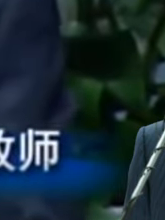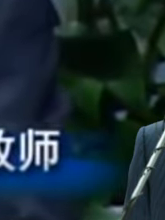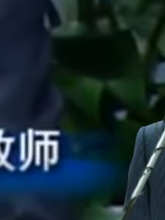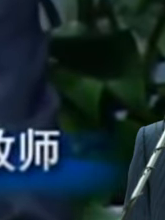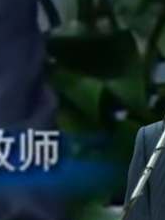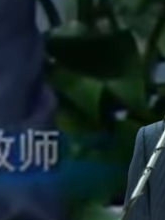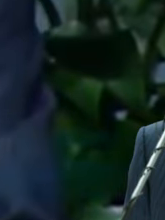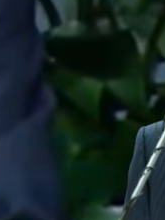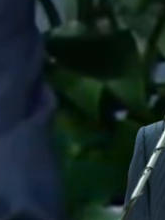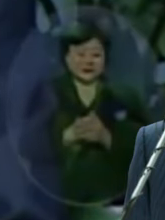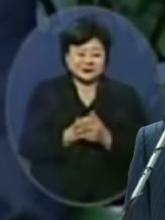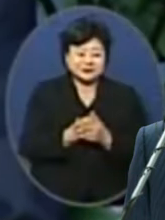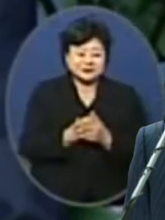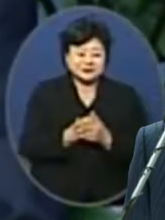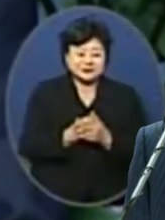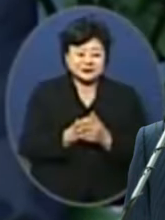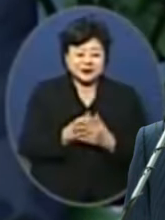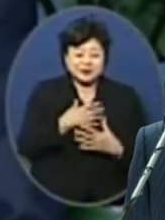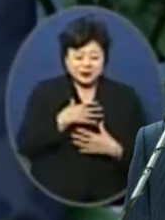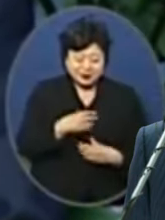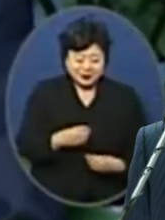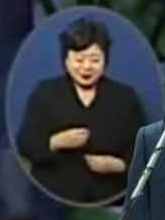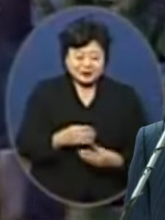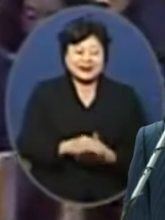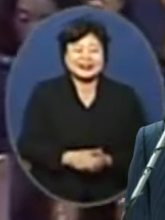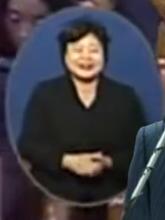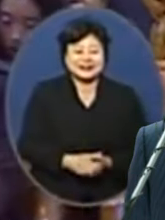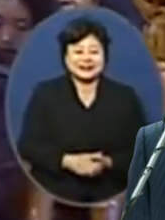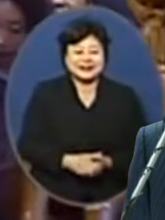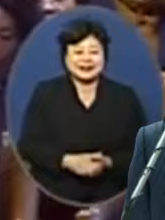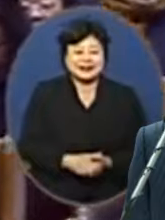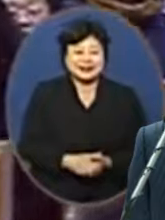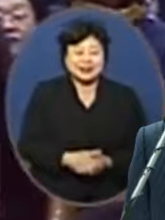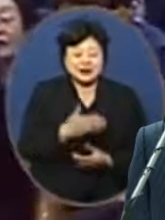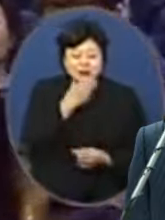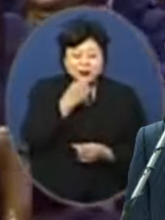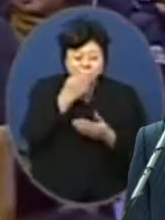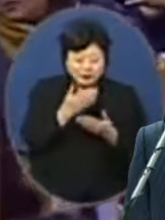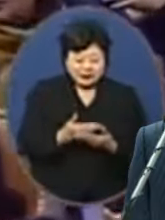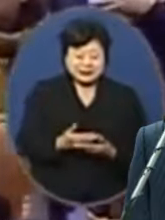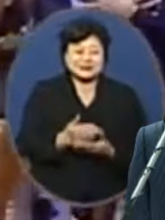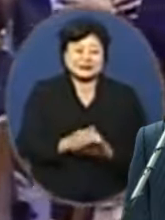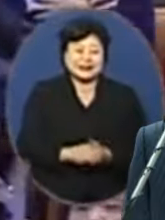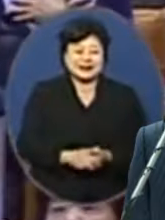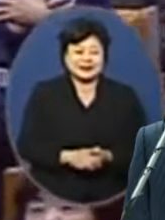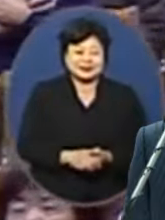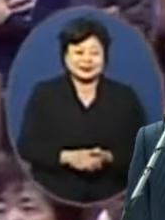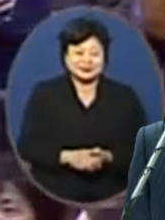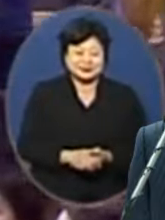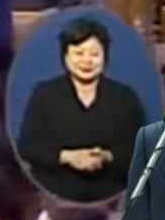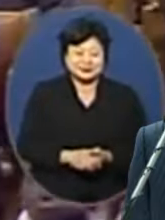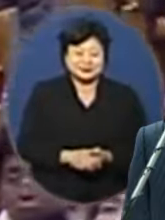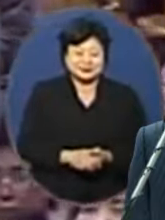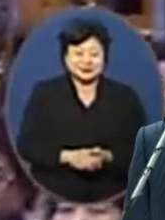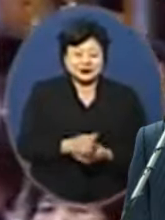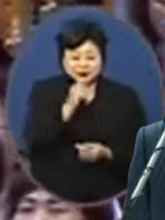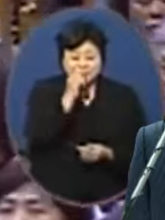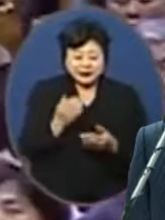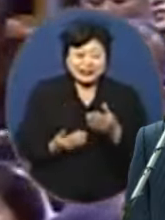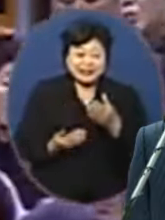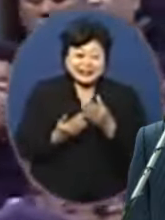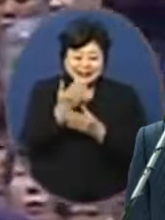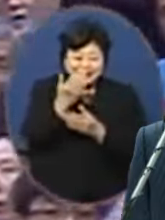예수님이 계심으로 평안합니다 평안합니다 복 받았습니다 복받았다 좋은 일이